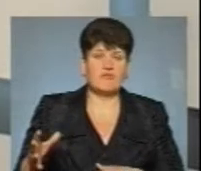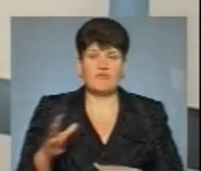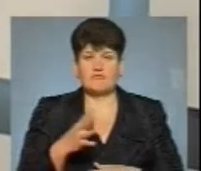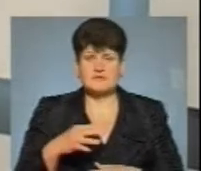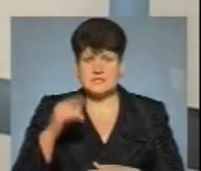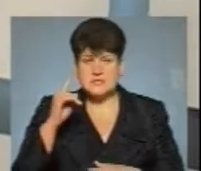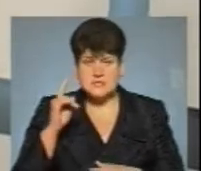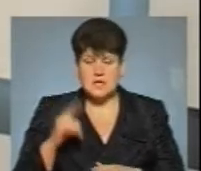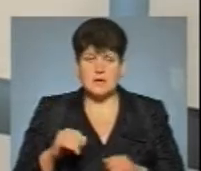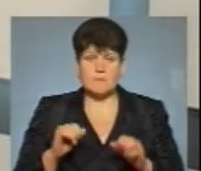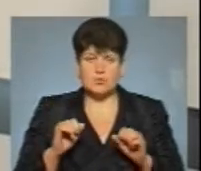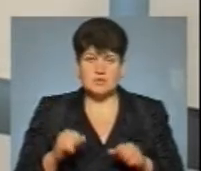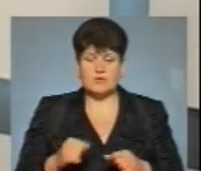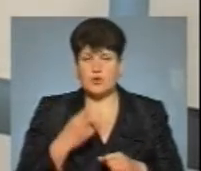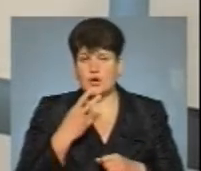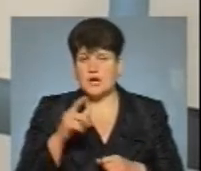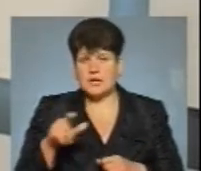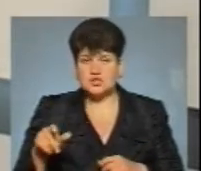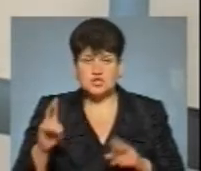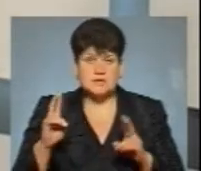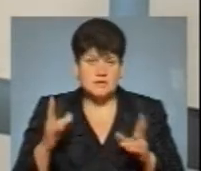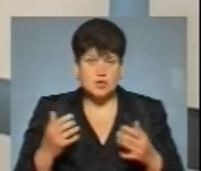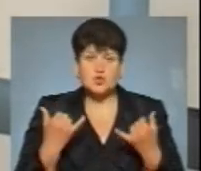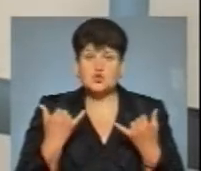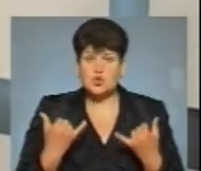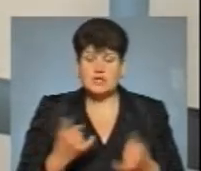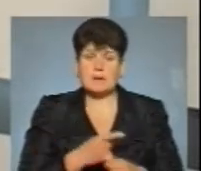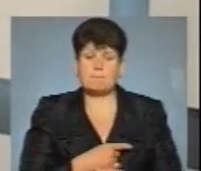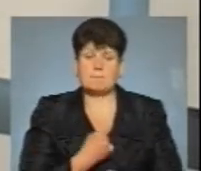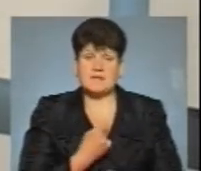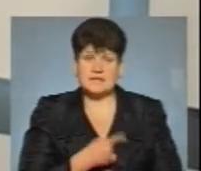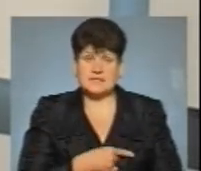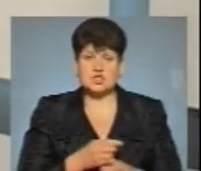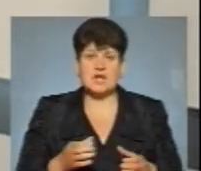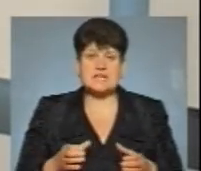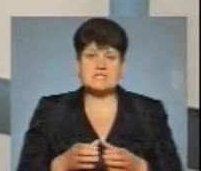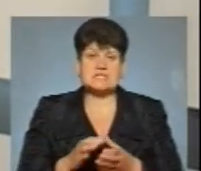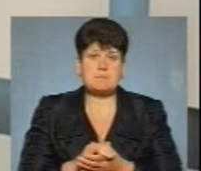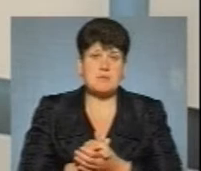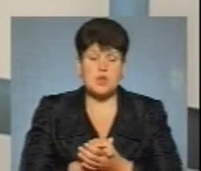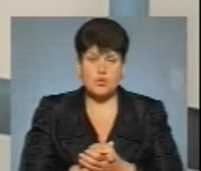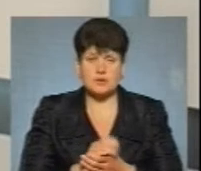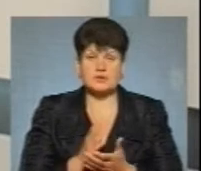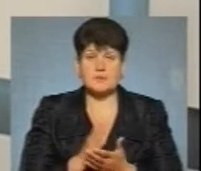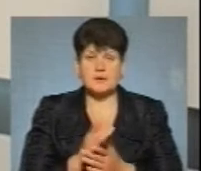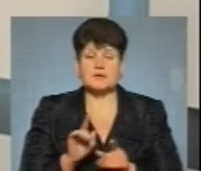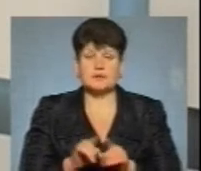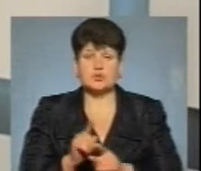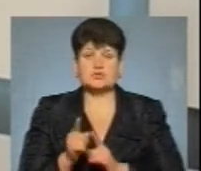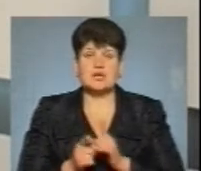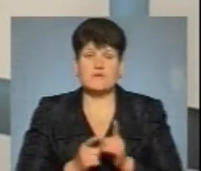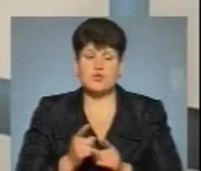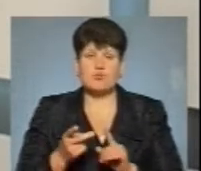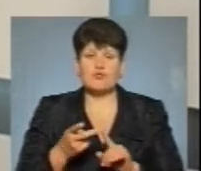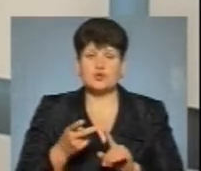чи, можливо, глядачі не знають, але сьогодні медична спільнота проходить також реформу вторинної допомоги, в